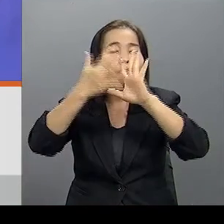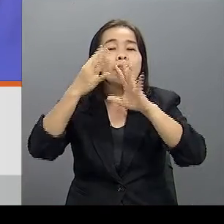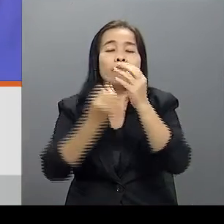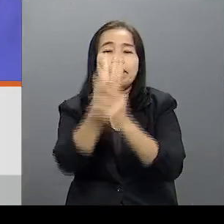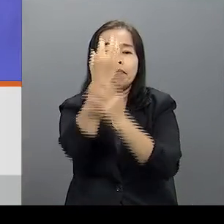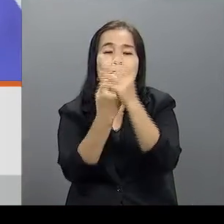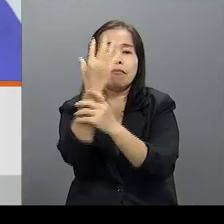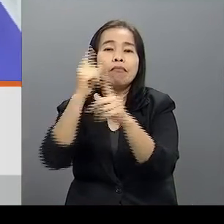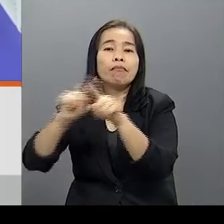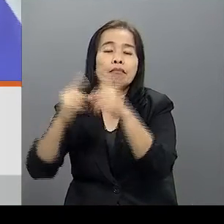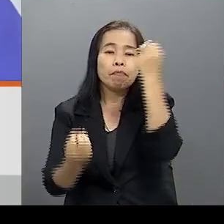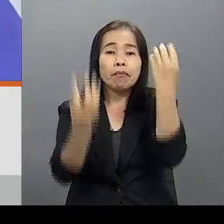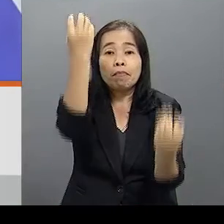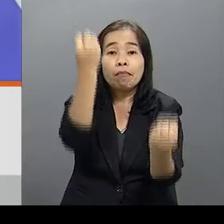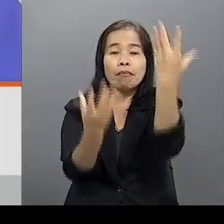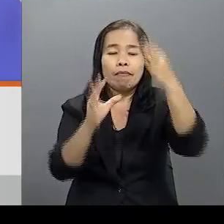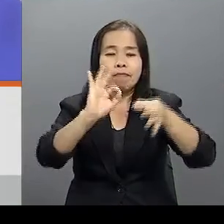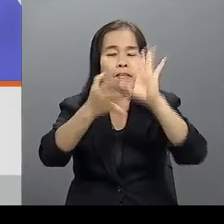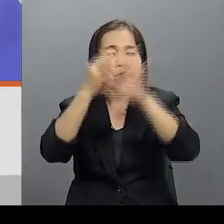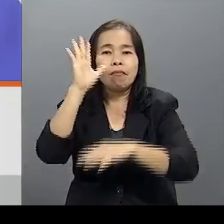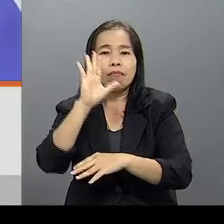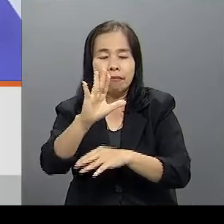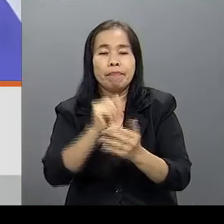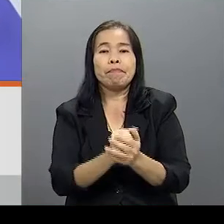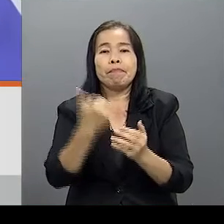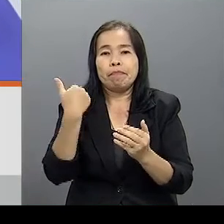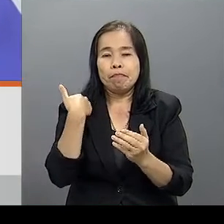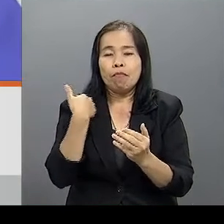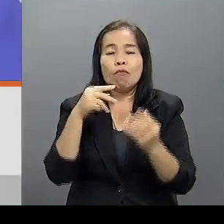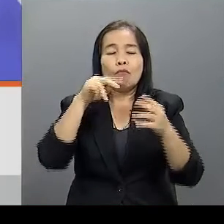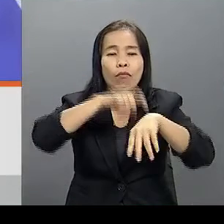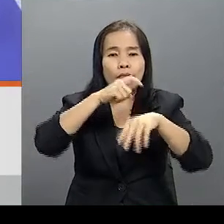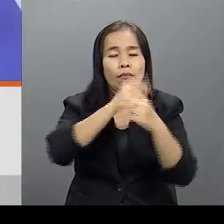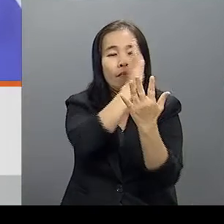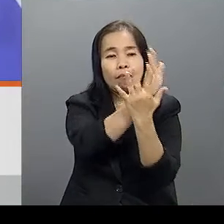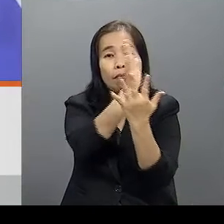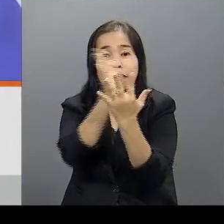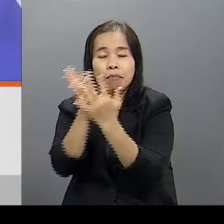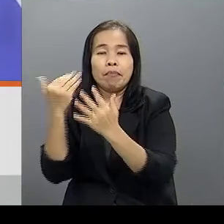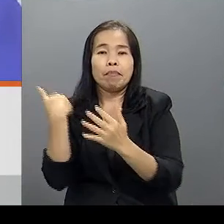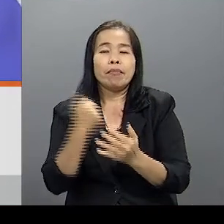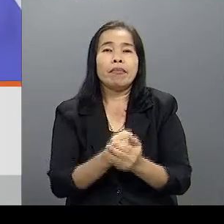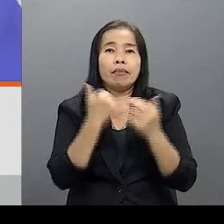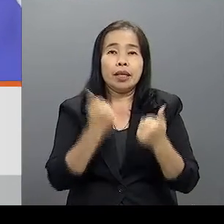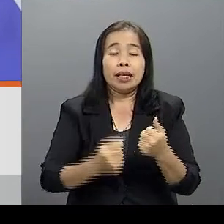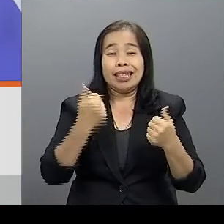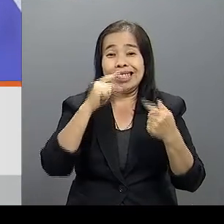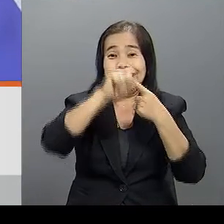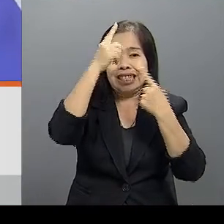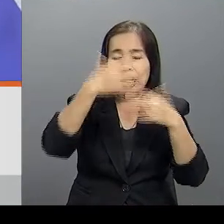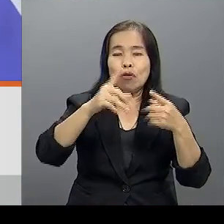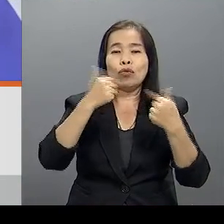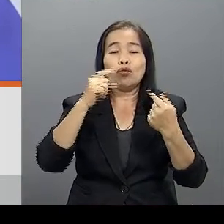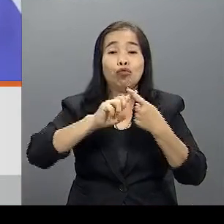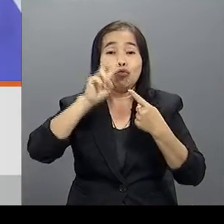ดำหนดในห่วง 3 ช่วงซึใช่วงนี้เปนช่วที่ 2 ละซึ่ชวงท 2 ก็จะเริ่มตงแต่ 1 น. ถึง